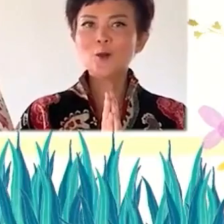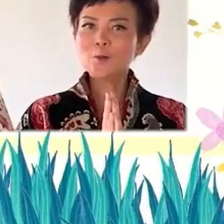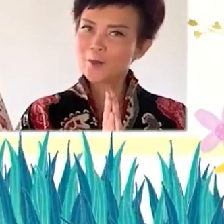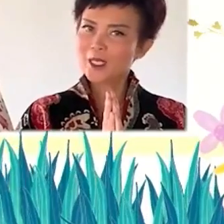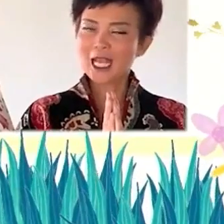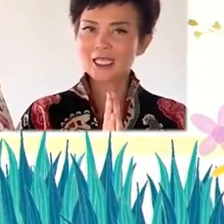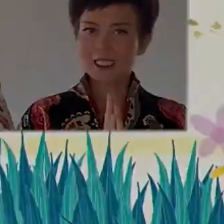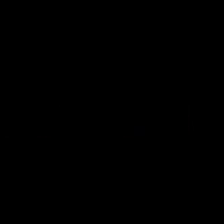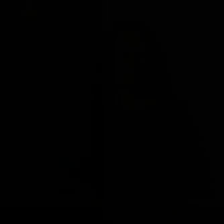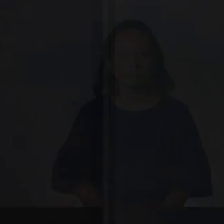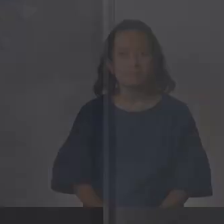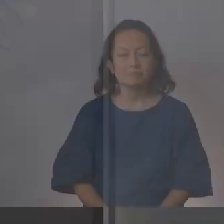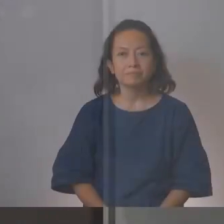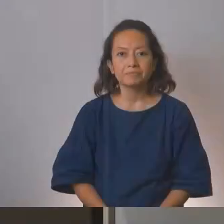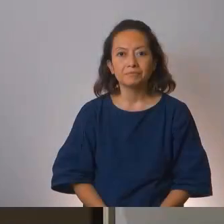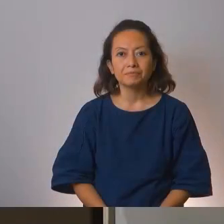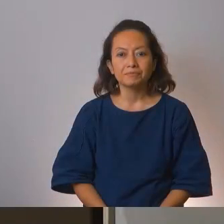Yesus memberkati.